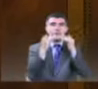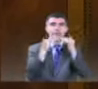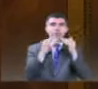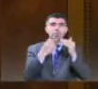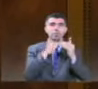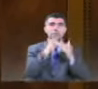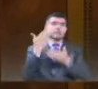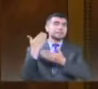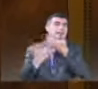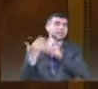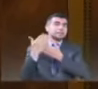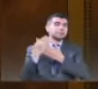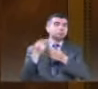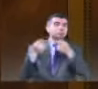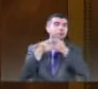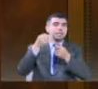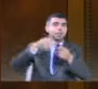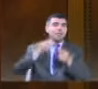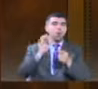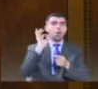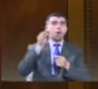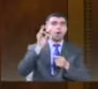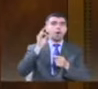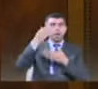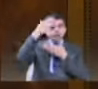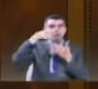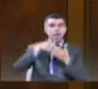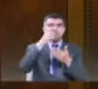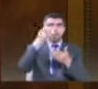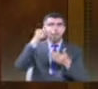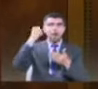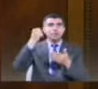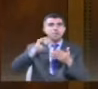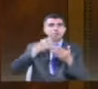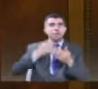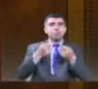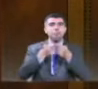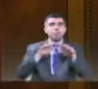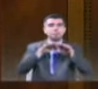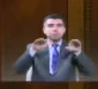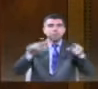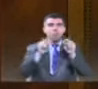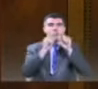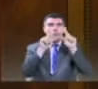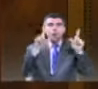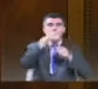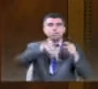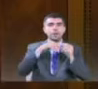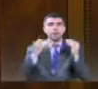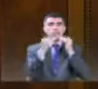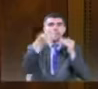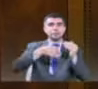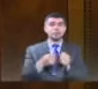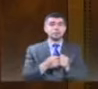المجيد وحضارته وقيمه العريقة المبنية على تلاقح الحضارات والتسامح والانفتاح. وقد تعزز